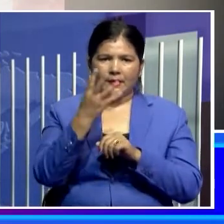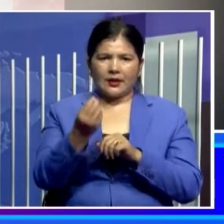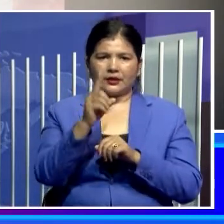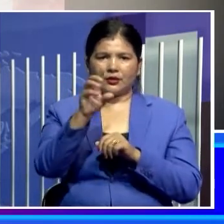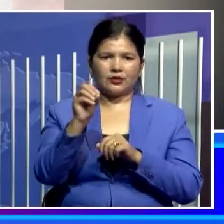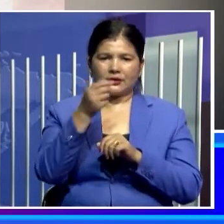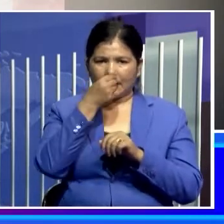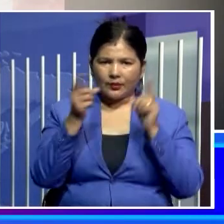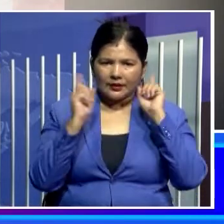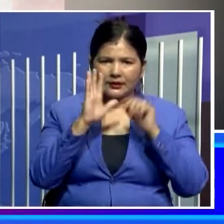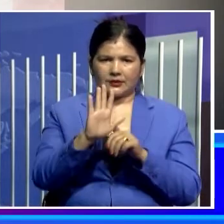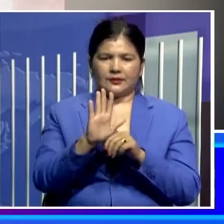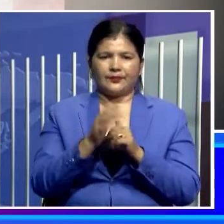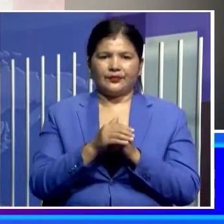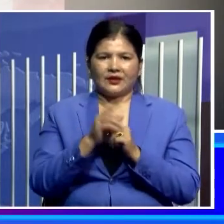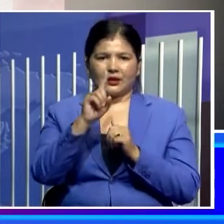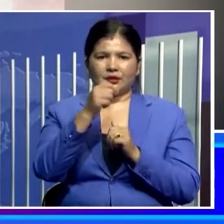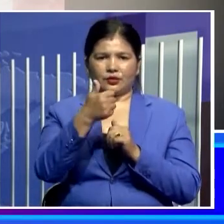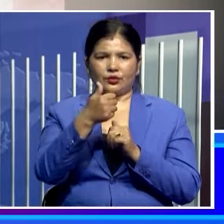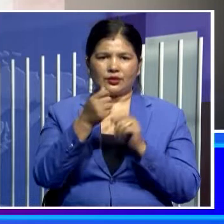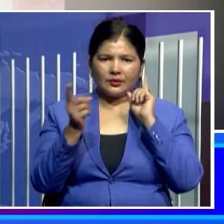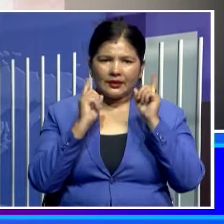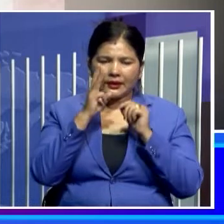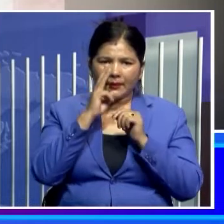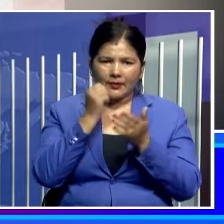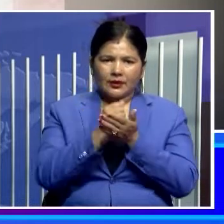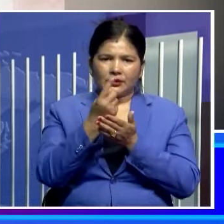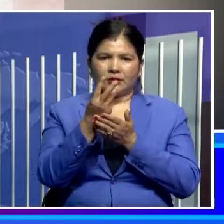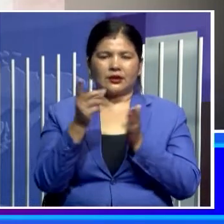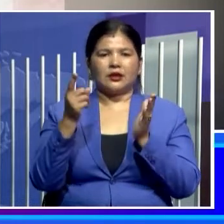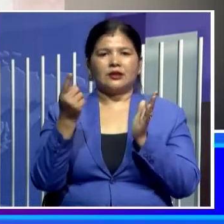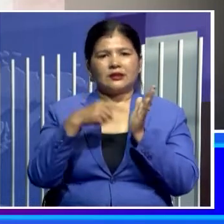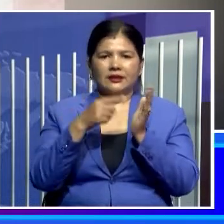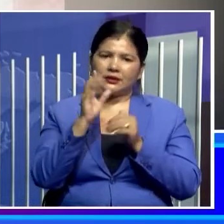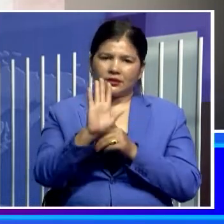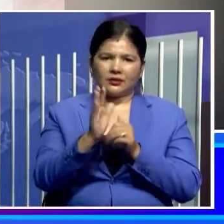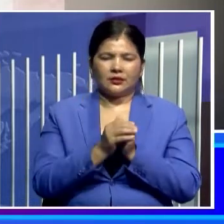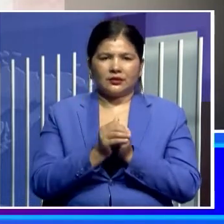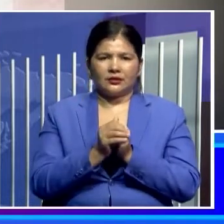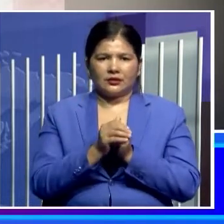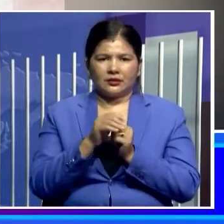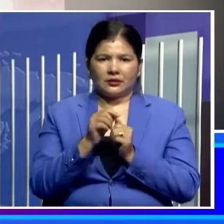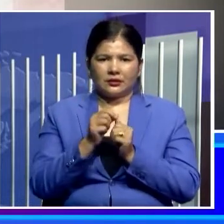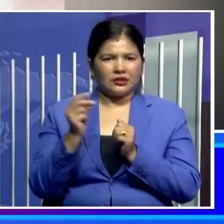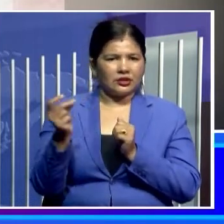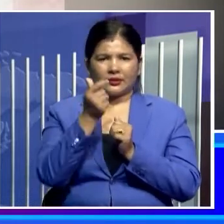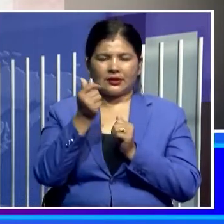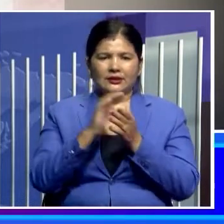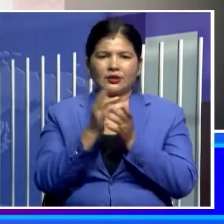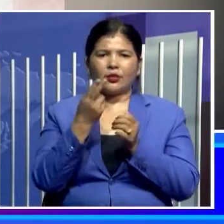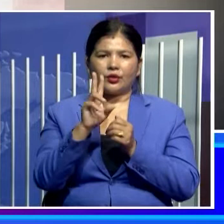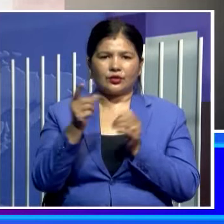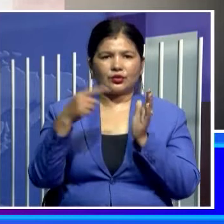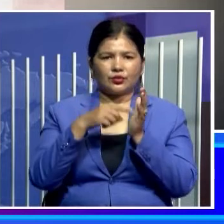10 गाउँपालिका छन्। 16 पालिकामा अहिले मतगणनाको क्रम त एकदम जारी छ, तीव्रताका साथ भइरहेको छ।